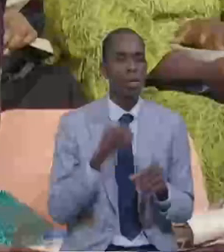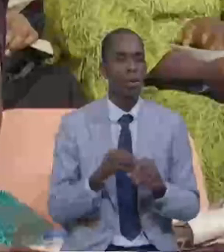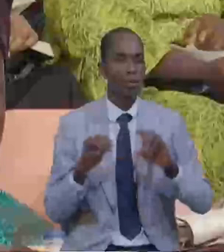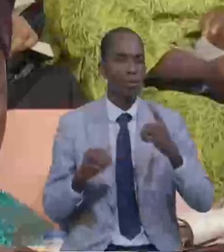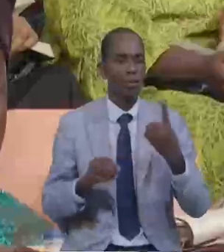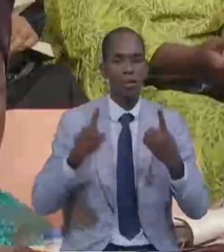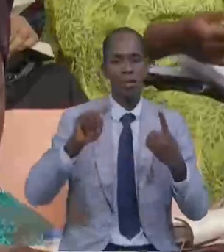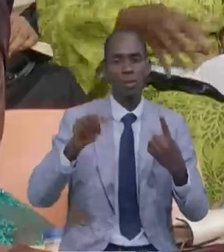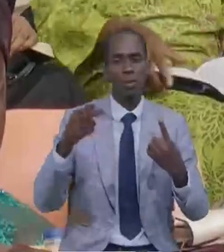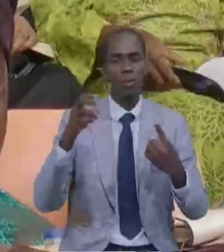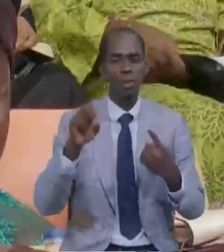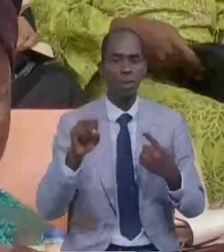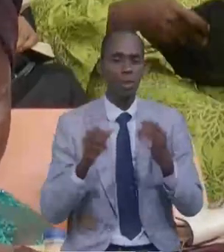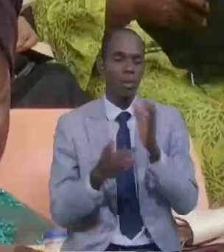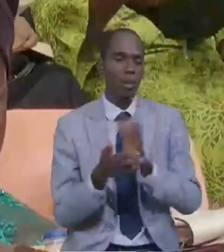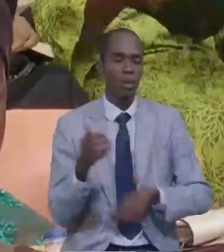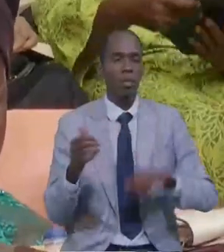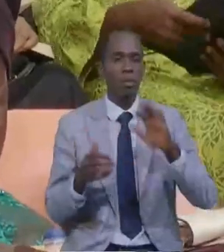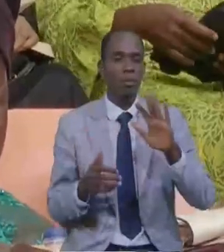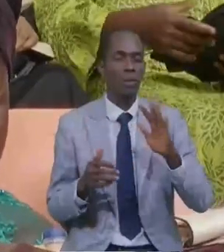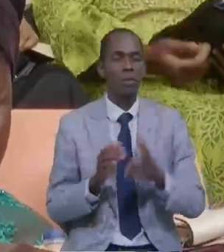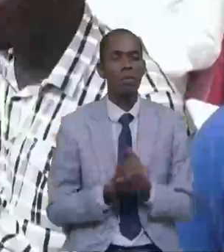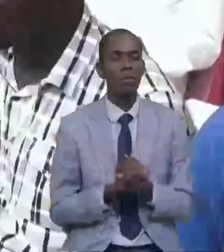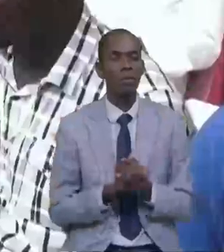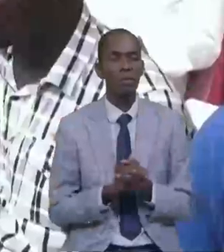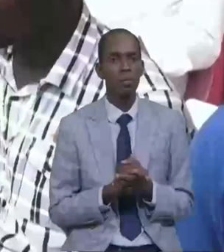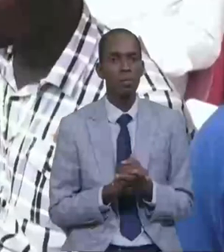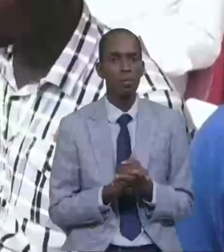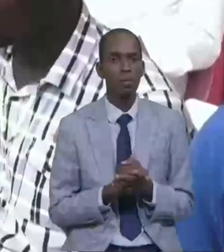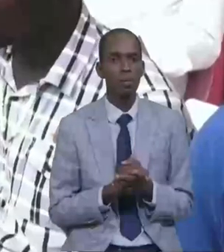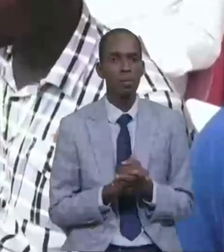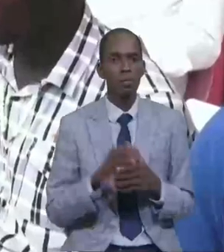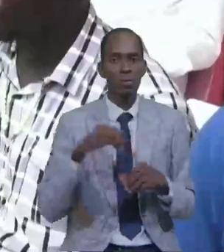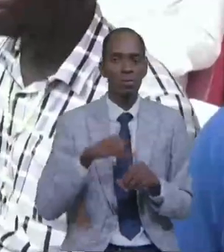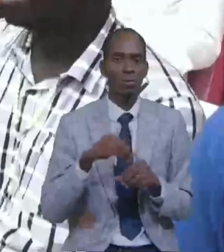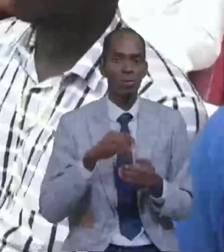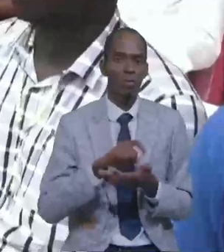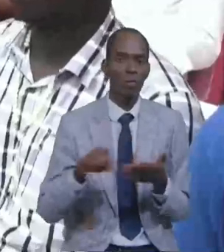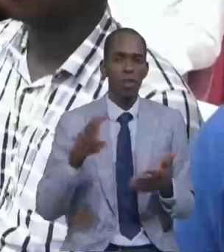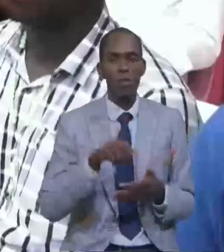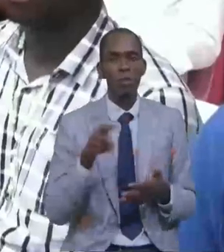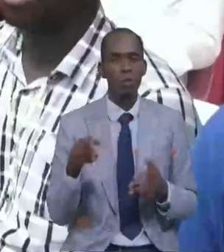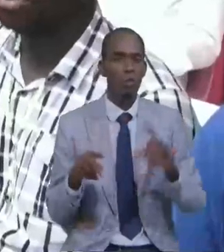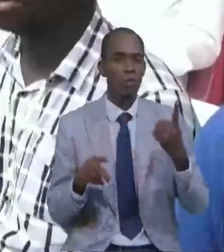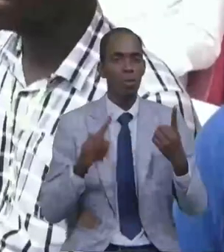verset 22. Abstenez-vous de toute espèce de mal.